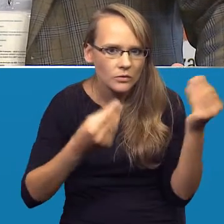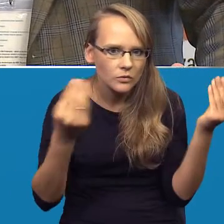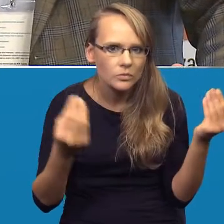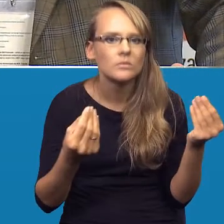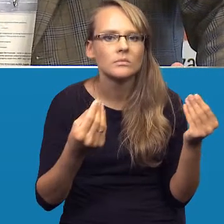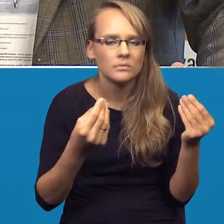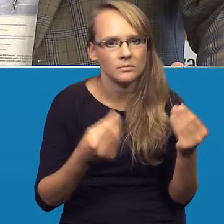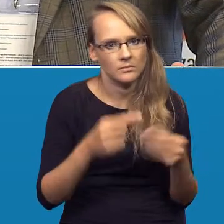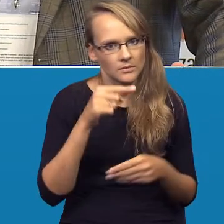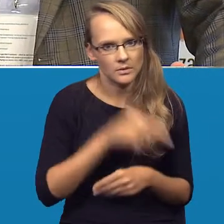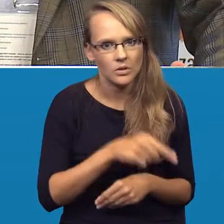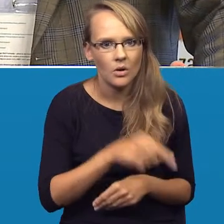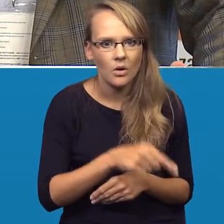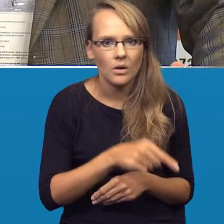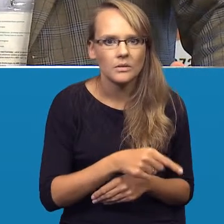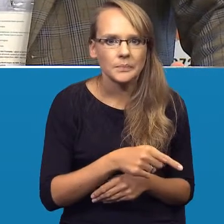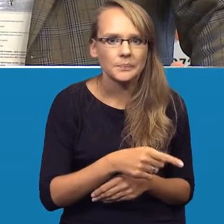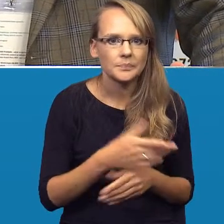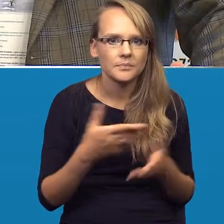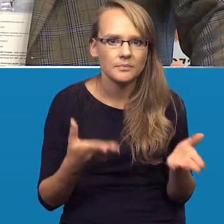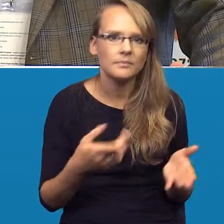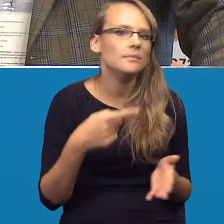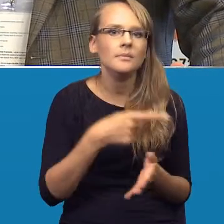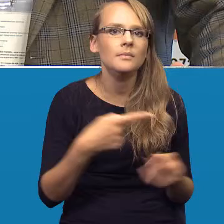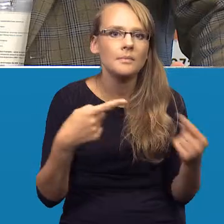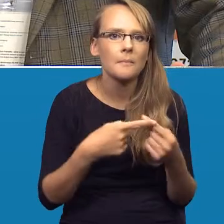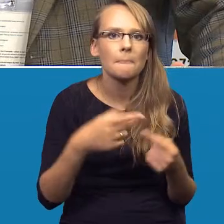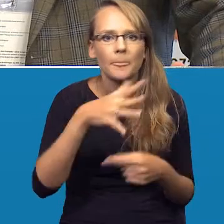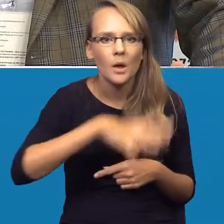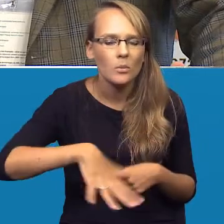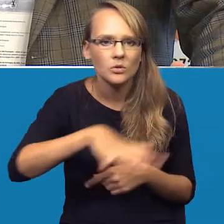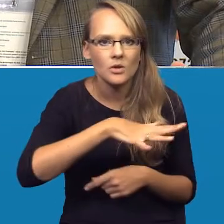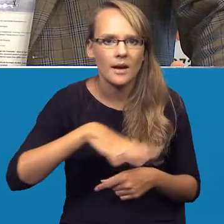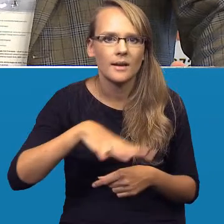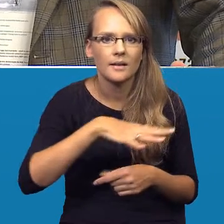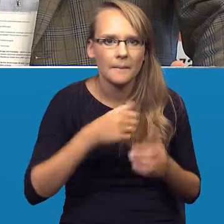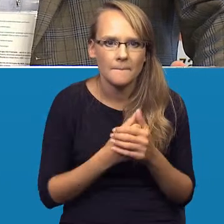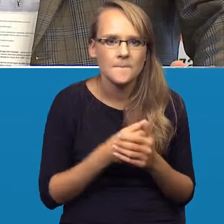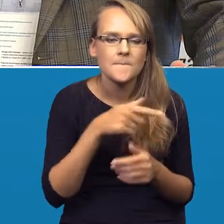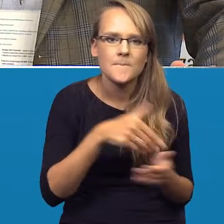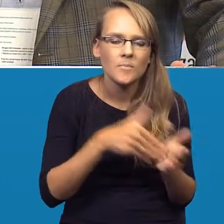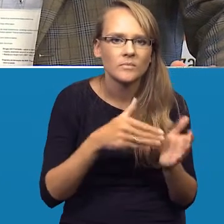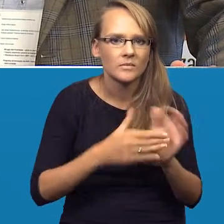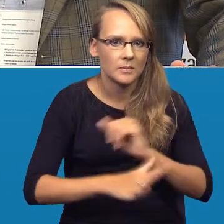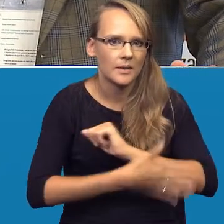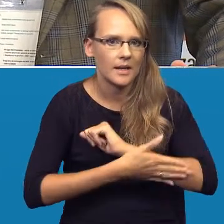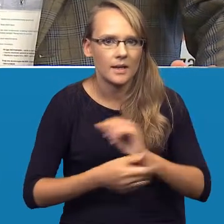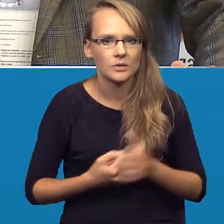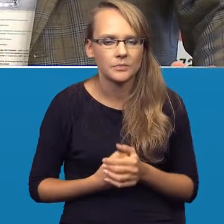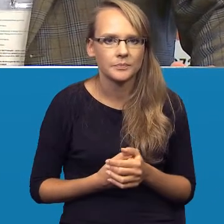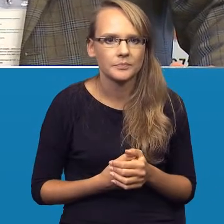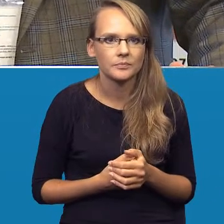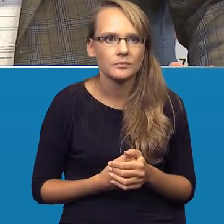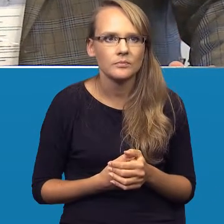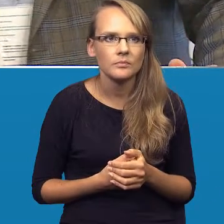to jest po prostu jakby implikuje pewne obszary, które należy wspierać.